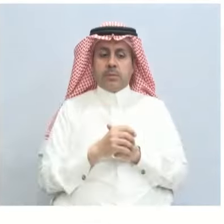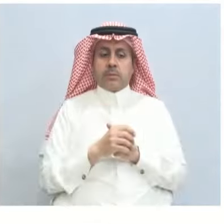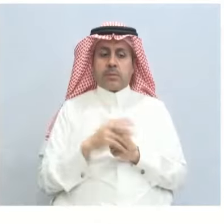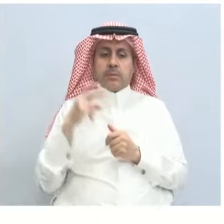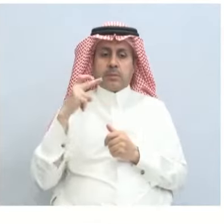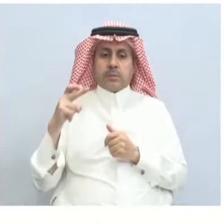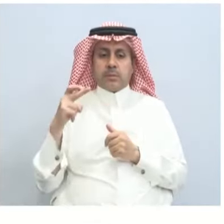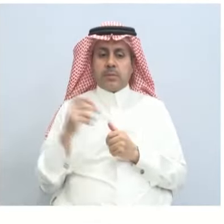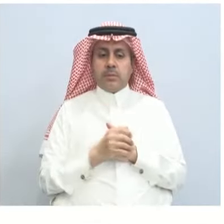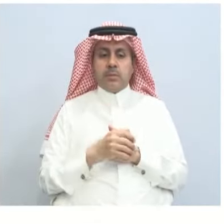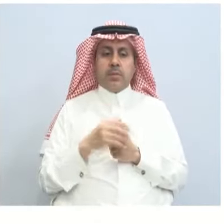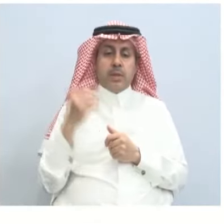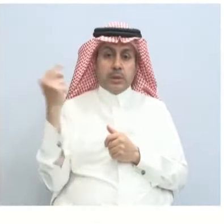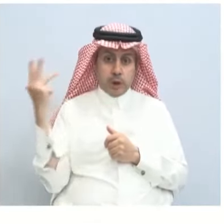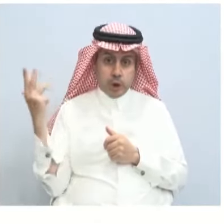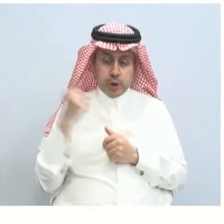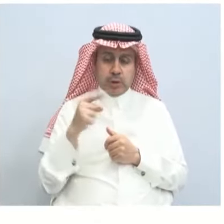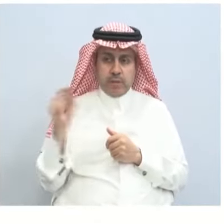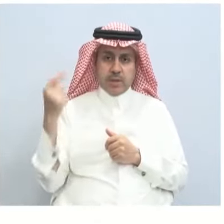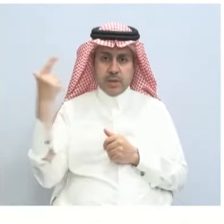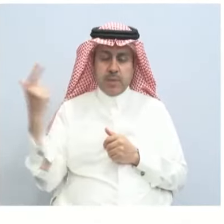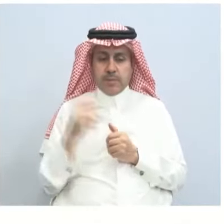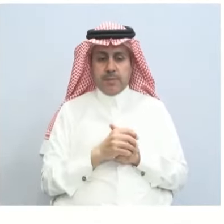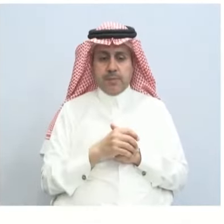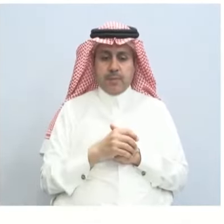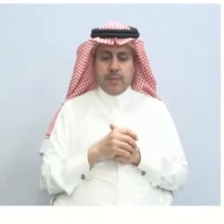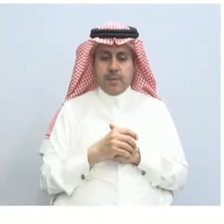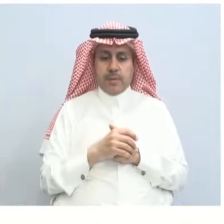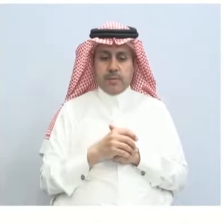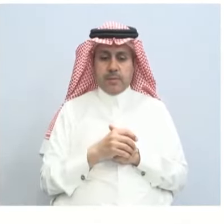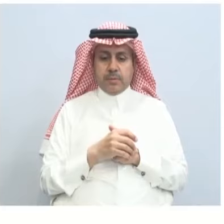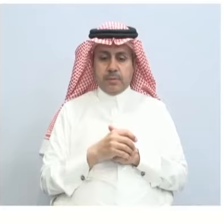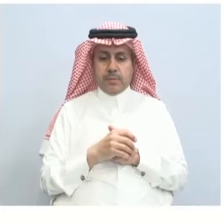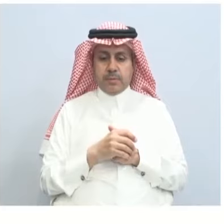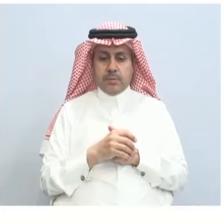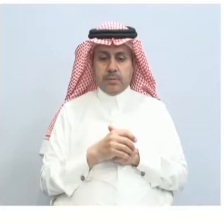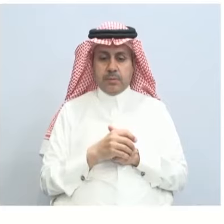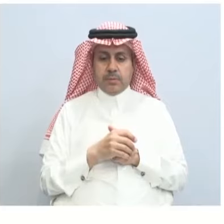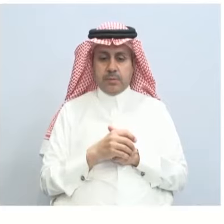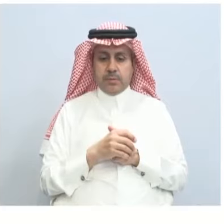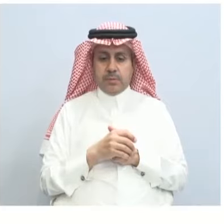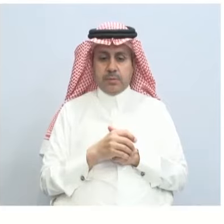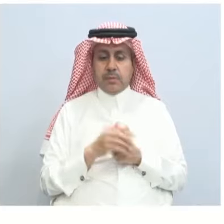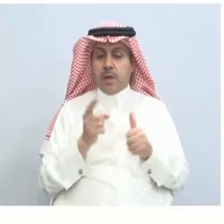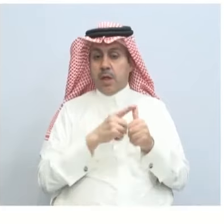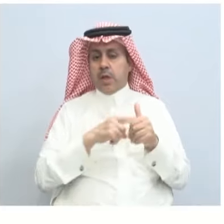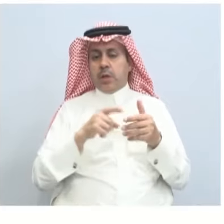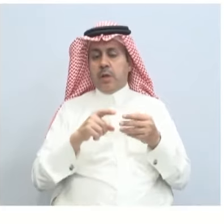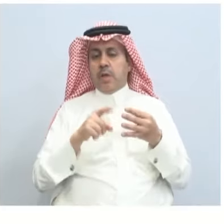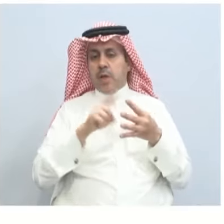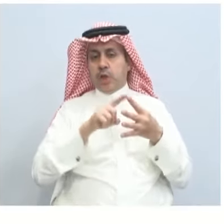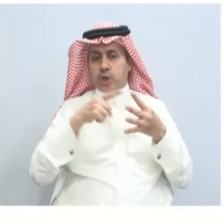حيطلع تقريبا 19.7 درجات 19 فاصله سب درجات تقريبا